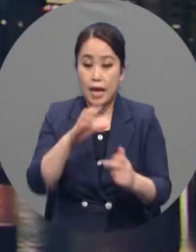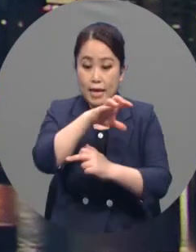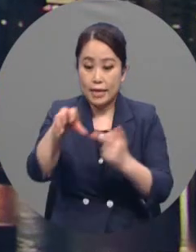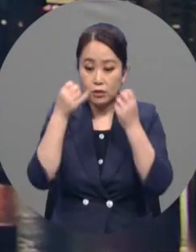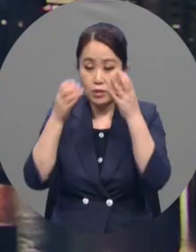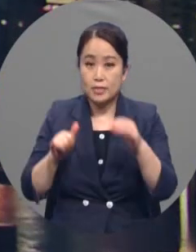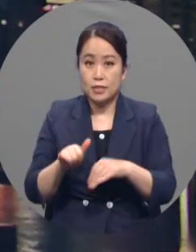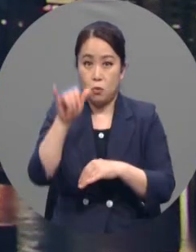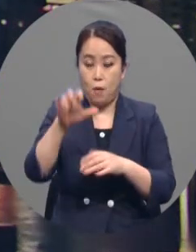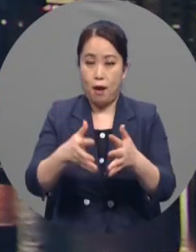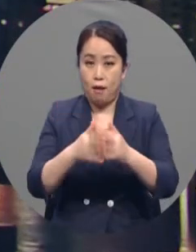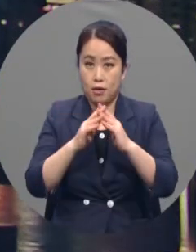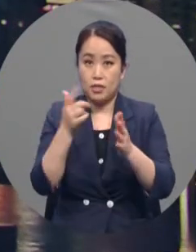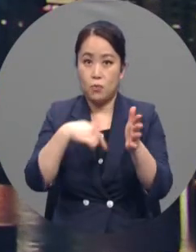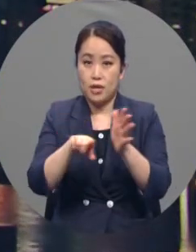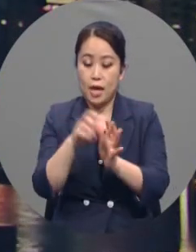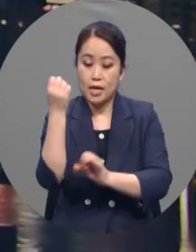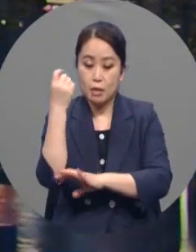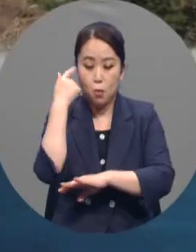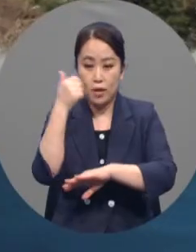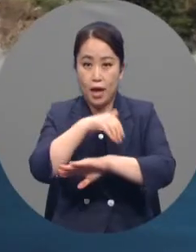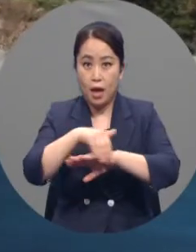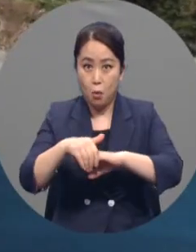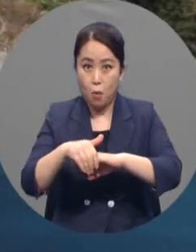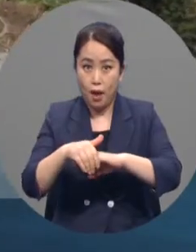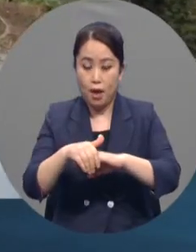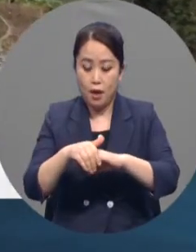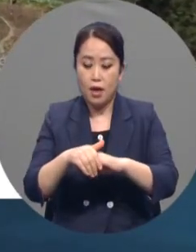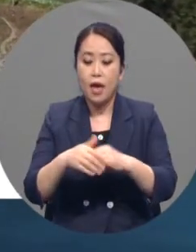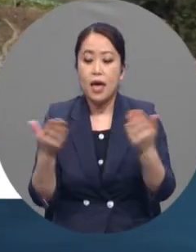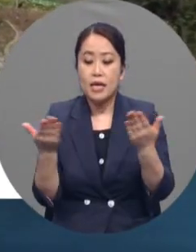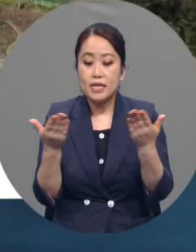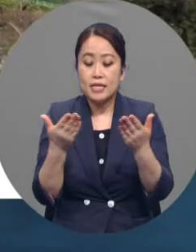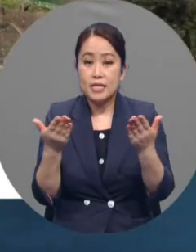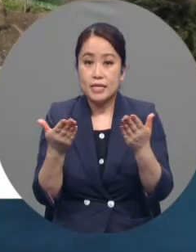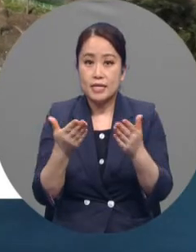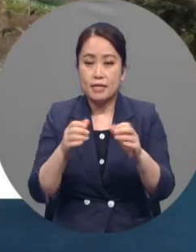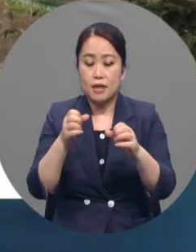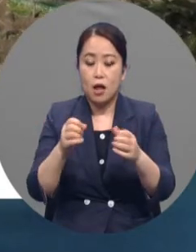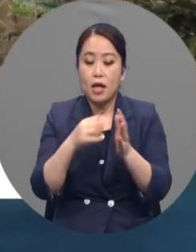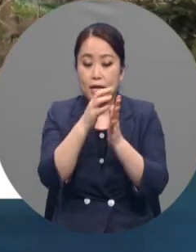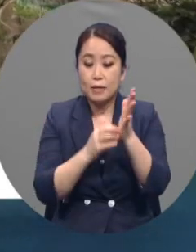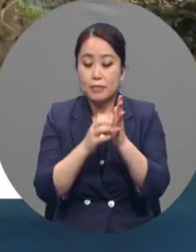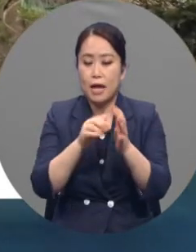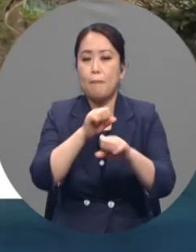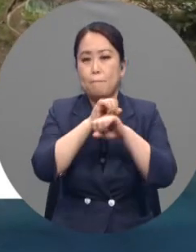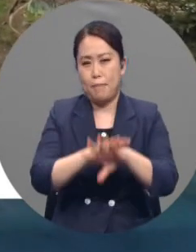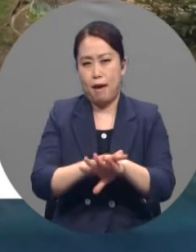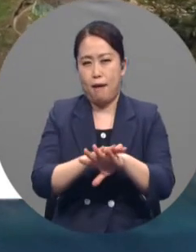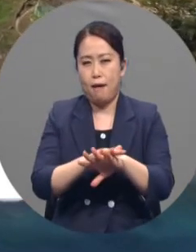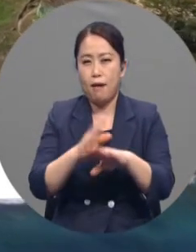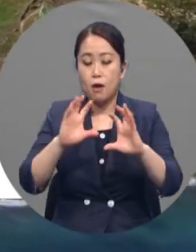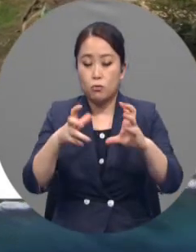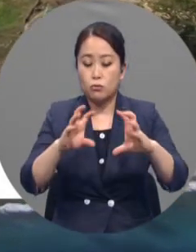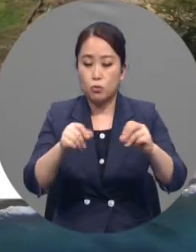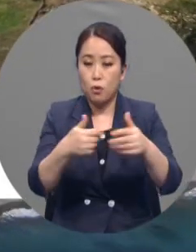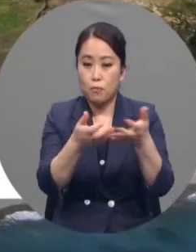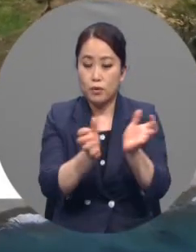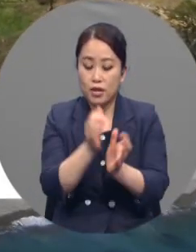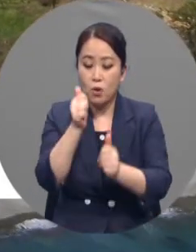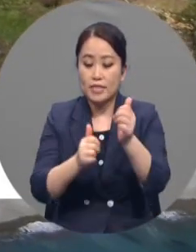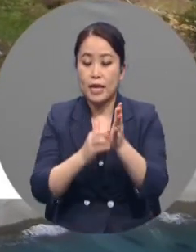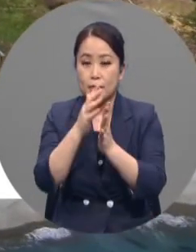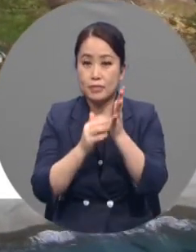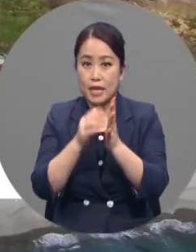가덕 신공항 건설을 위한 기본계획 용역이 유치와 됐습니다 국토부는 기본 제왕 용역 경쟁의 철의 서